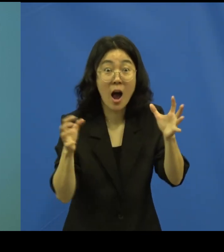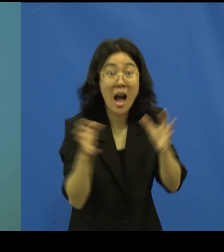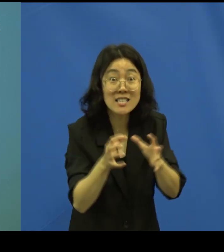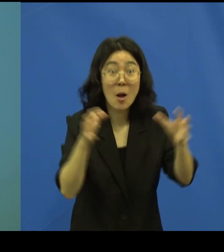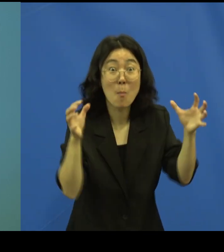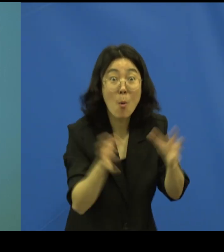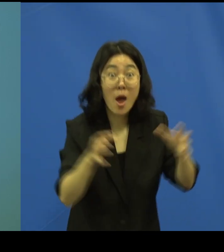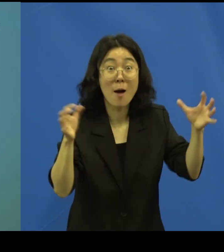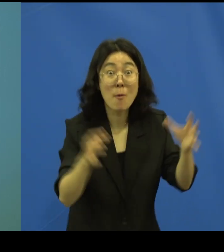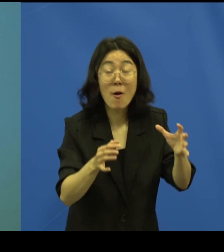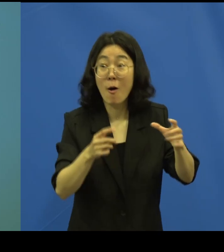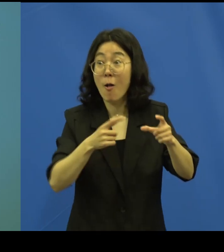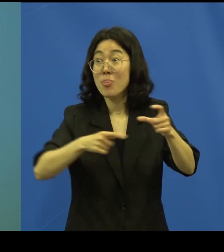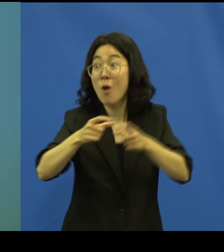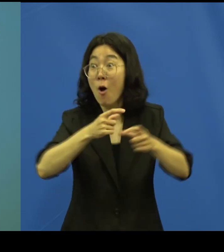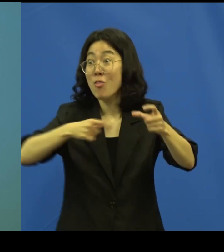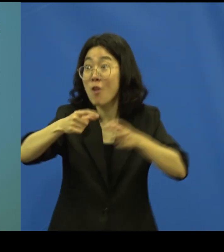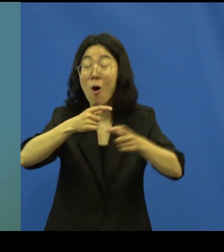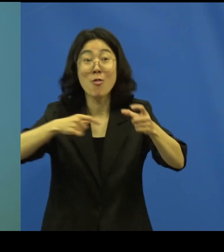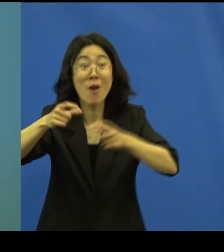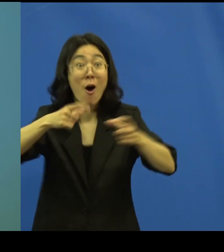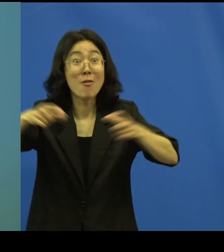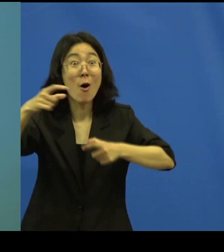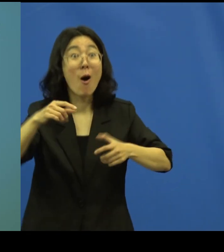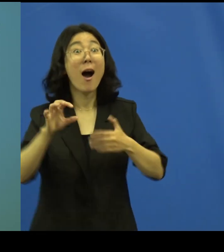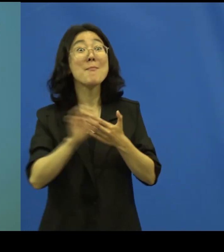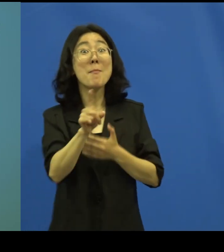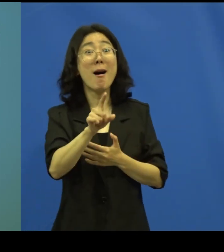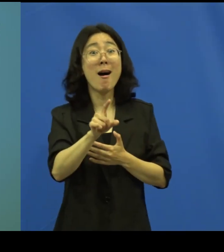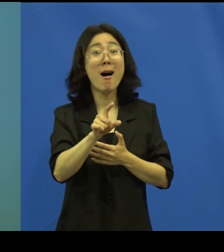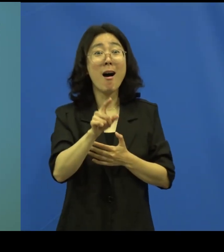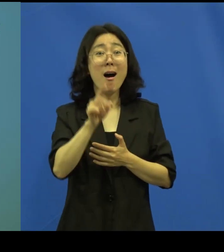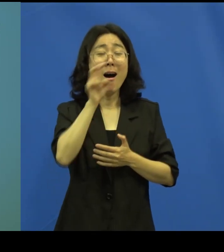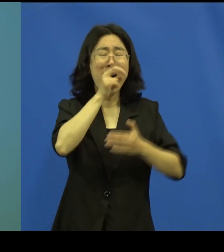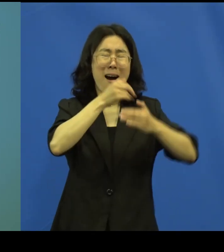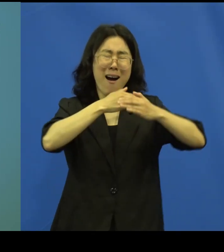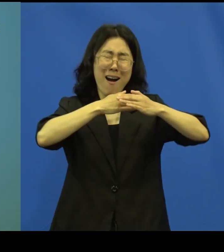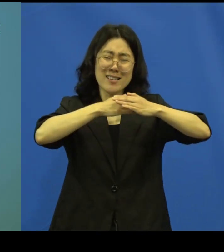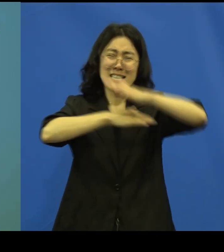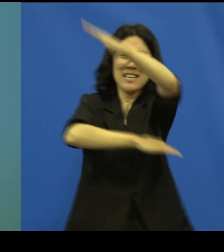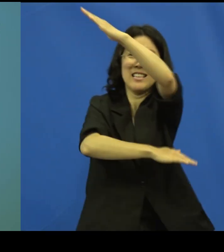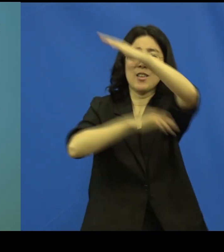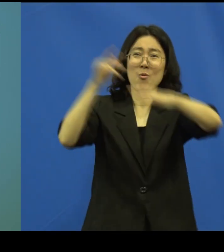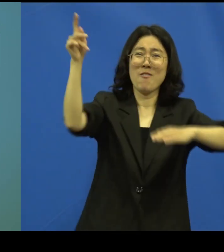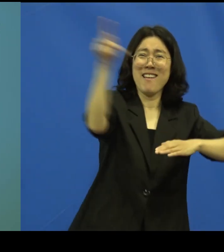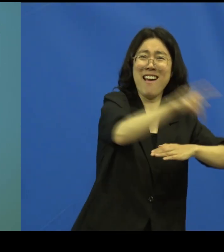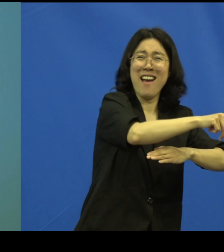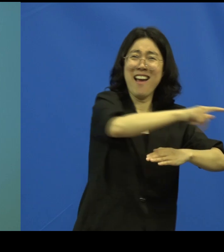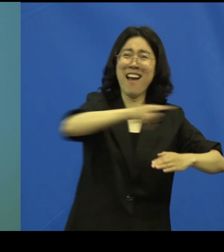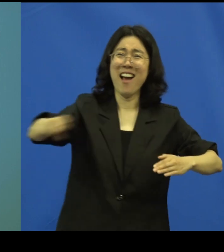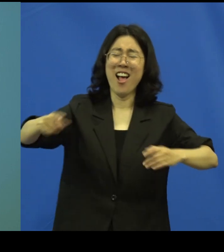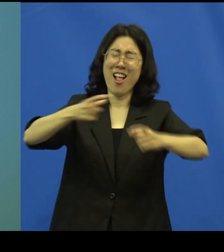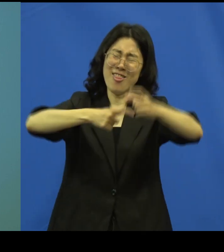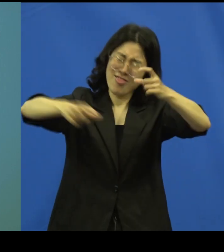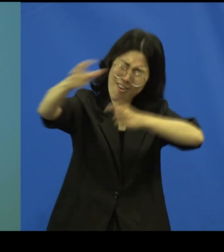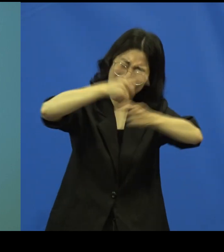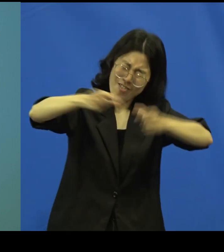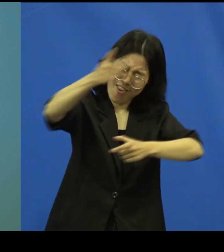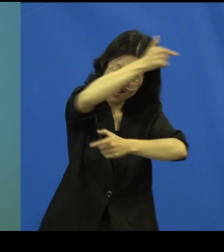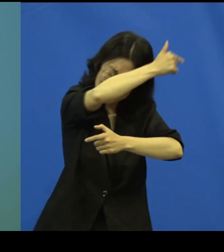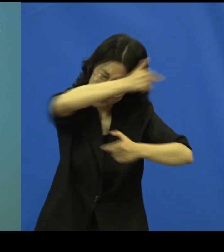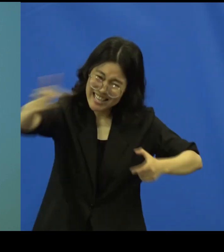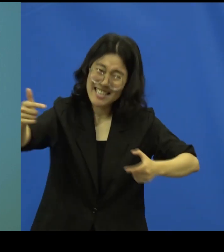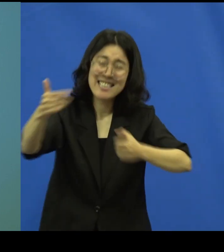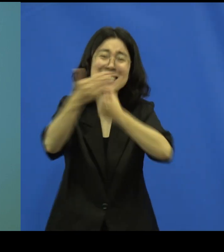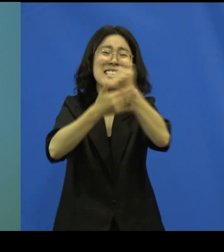가족이 함께 주를, 어린 양 예수를 받아들이고 찬양함으로 크레센도의 찬양이 있게 되기를 바랍니다.